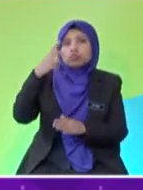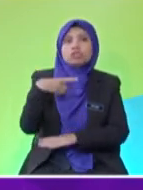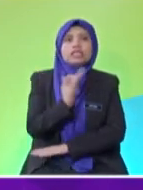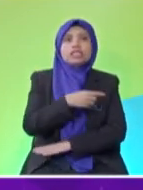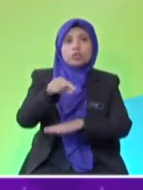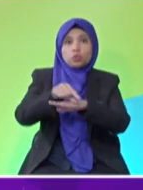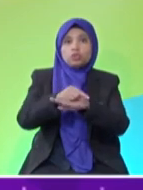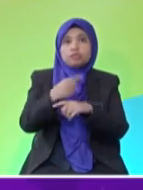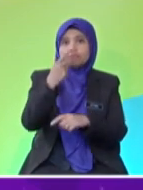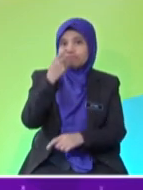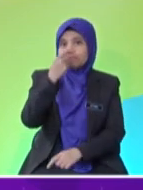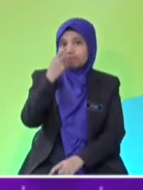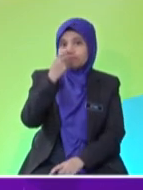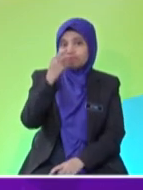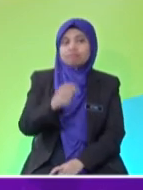gunakan